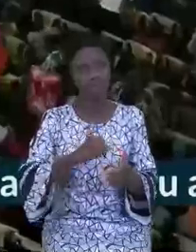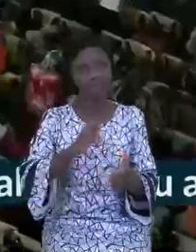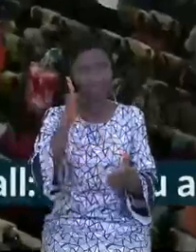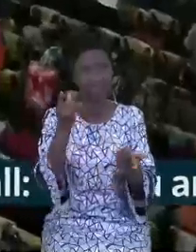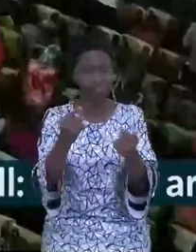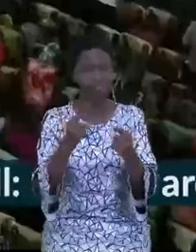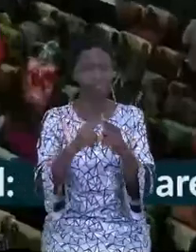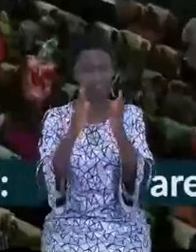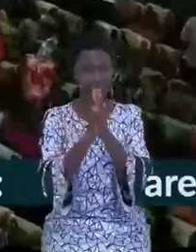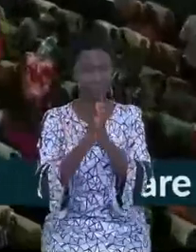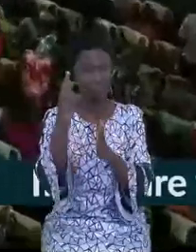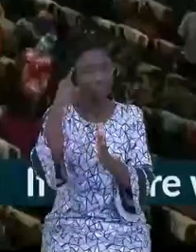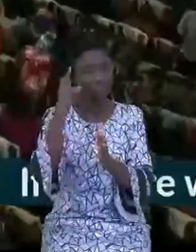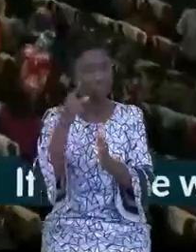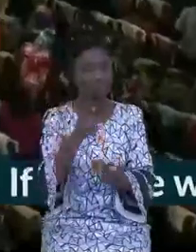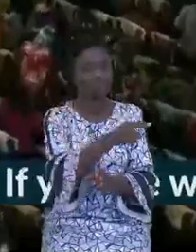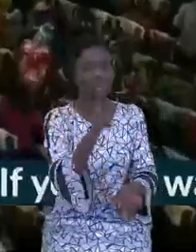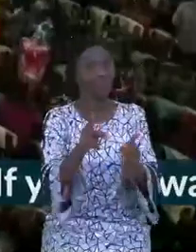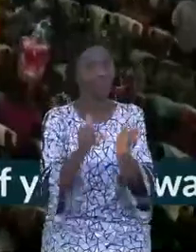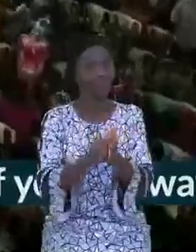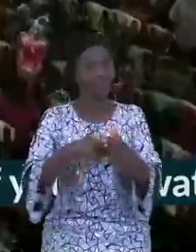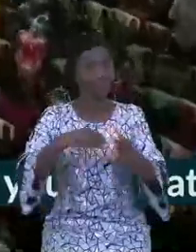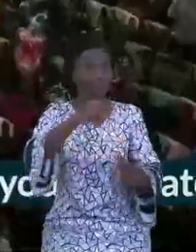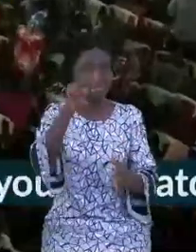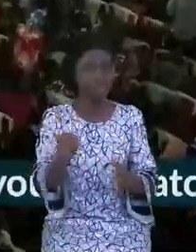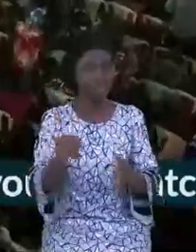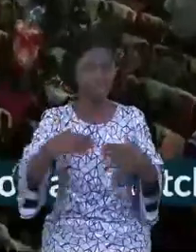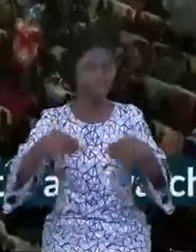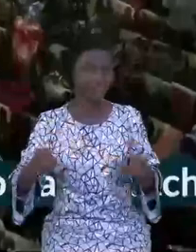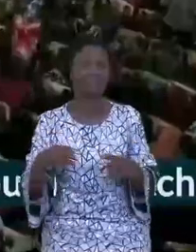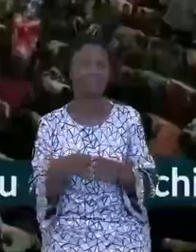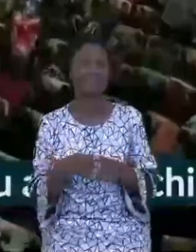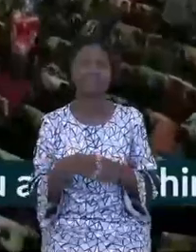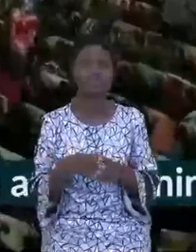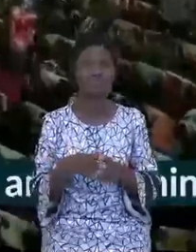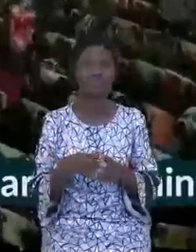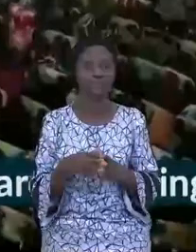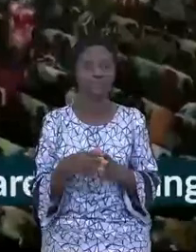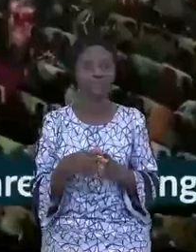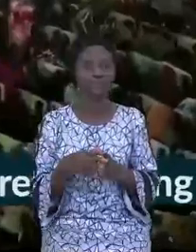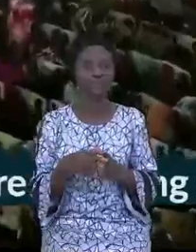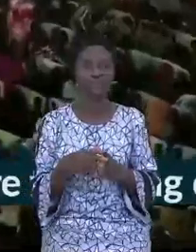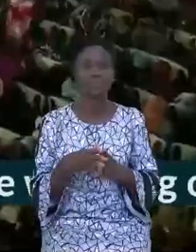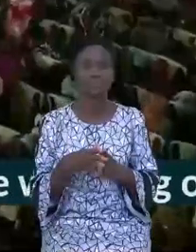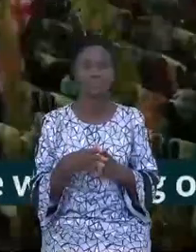je viendrai prier pour ceux qui ont besoin de guérison. Nous allons maintenant nous occuper de ceux qui ont